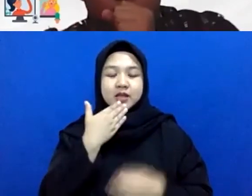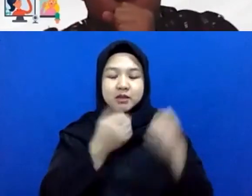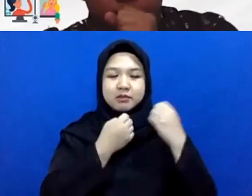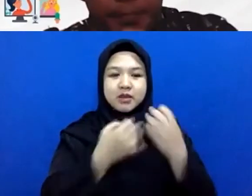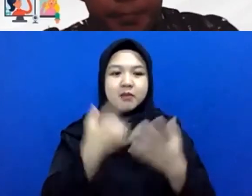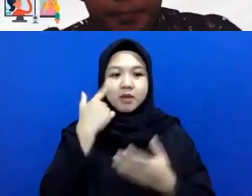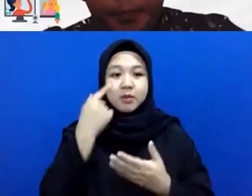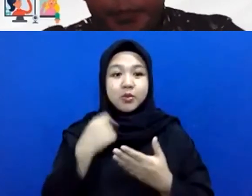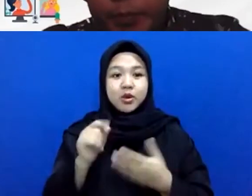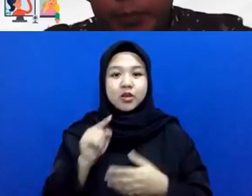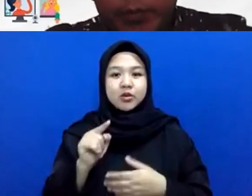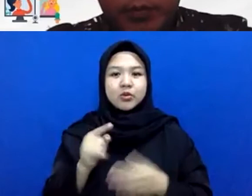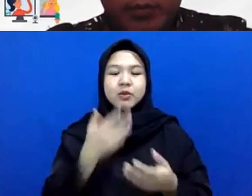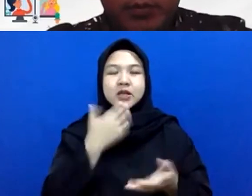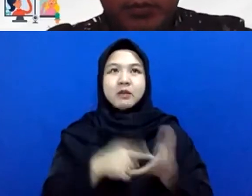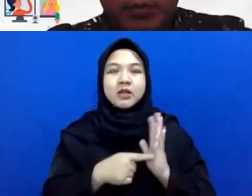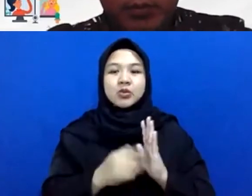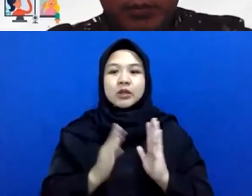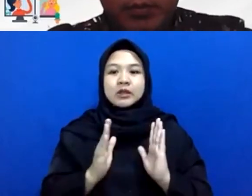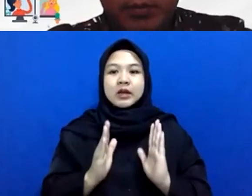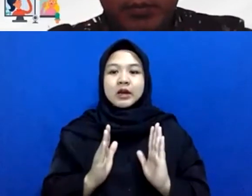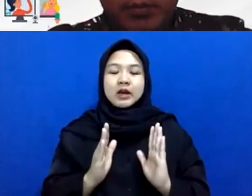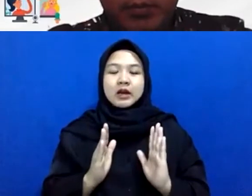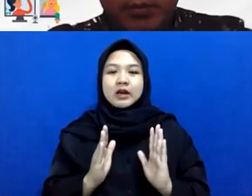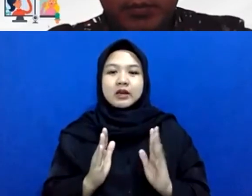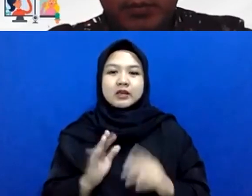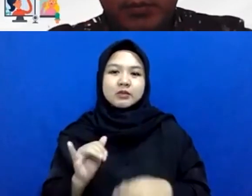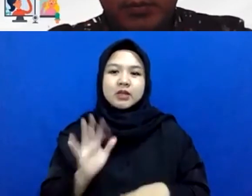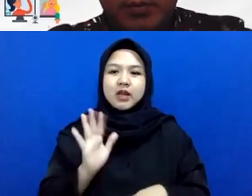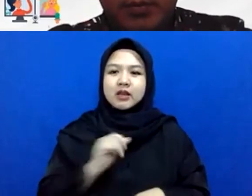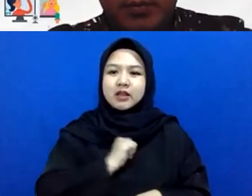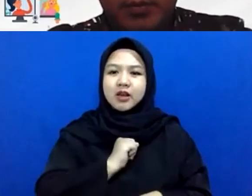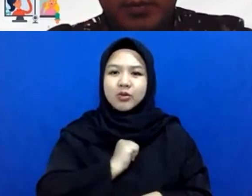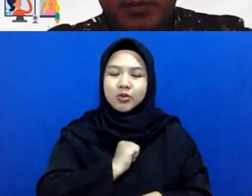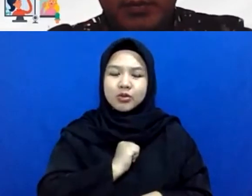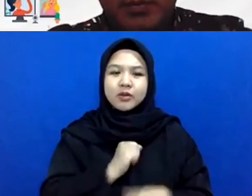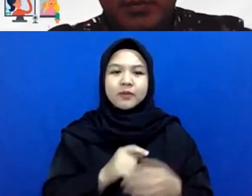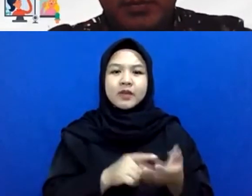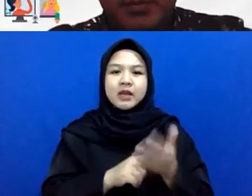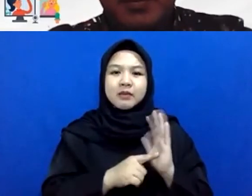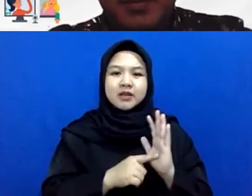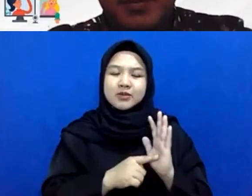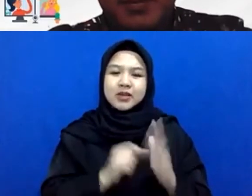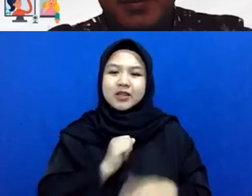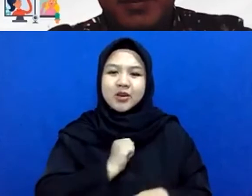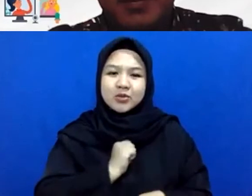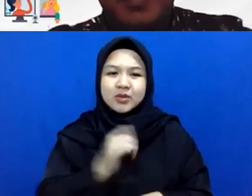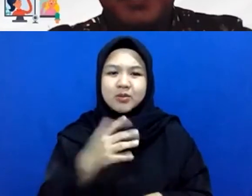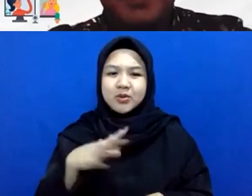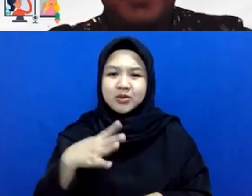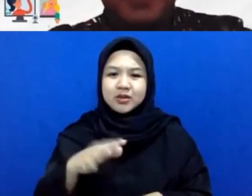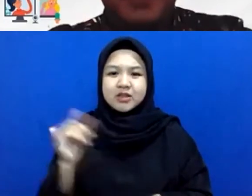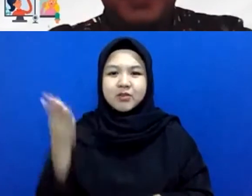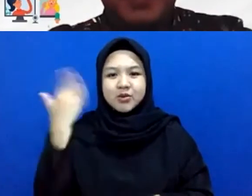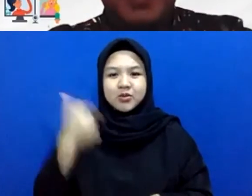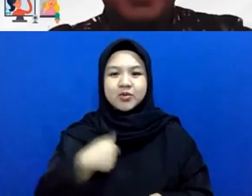kuliah itu mahasiswa lebih tegang. Tadi Mbak Esti katakan, nanti takut nih mahasiswanya nih, sama dosen. Saya juga dulu kayak gitu